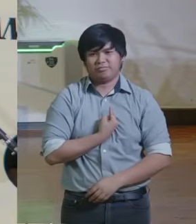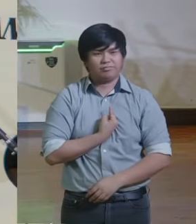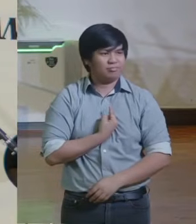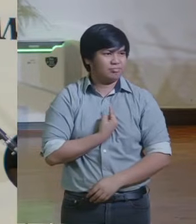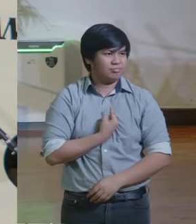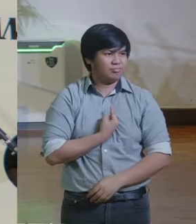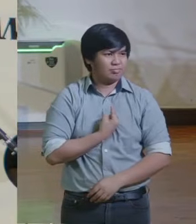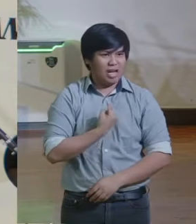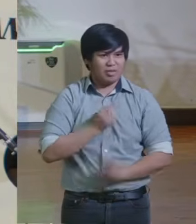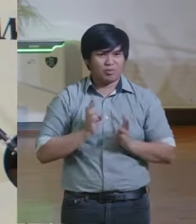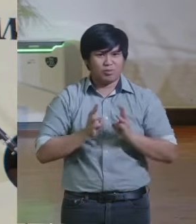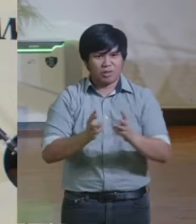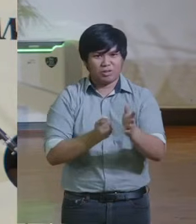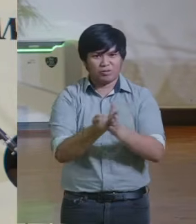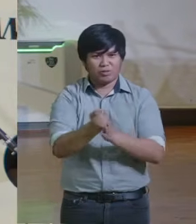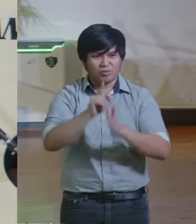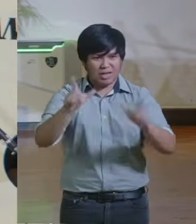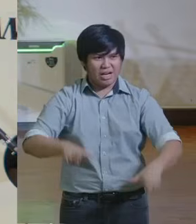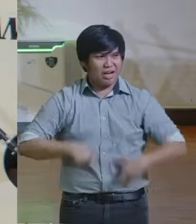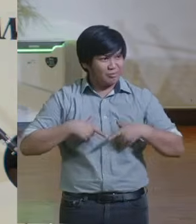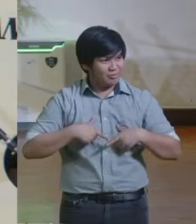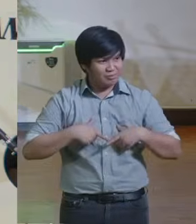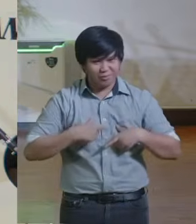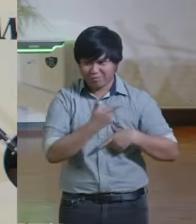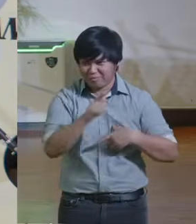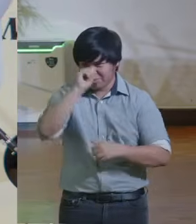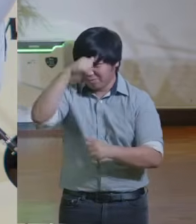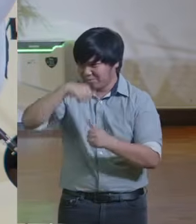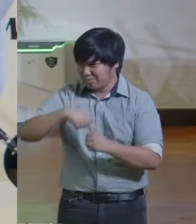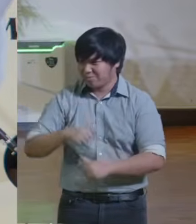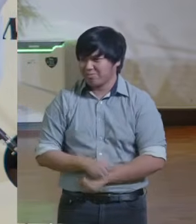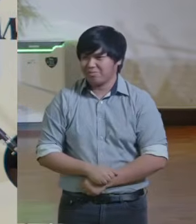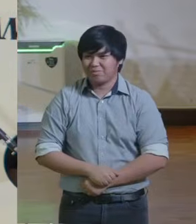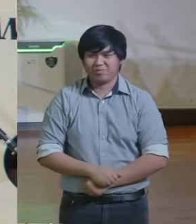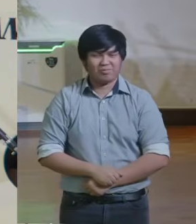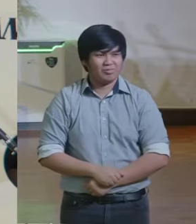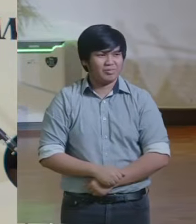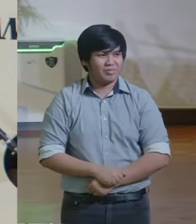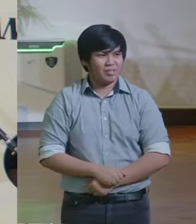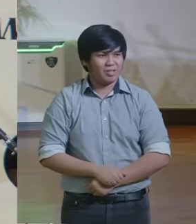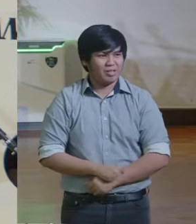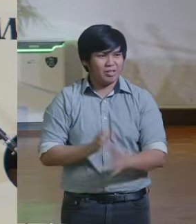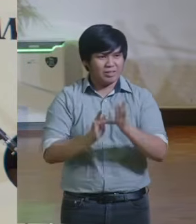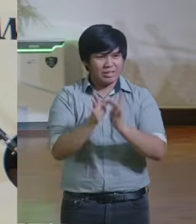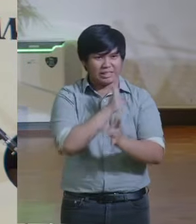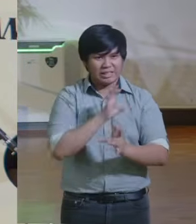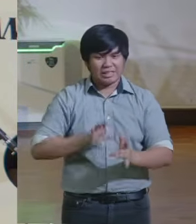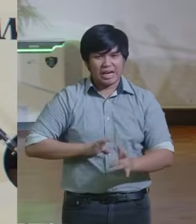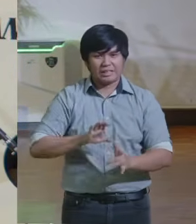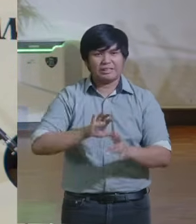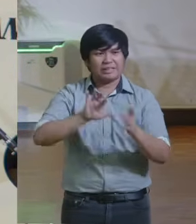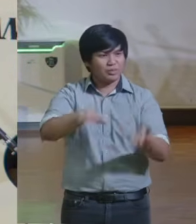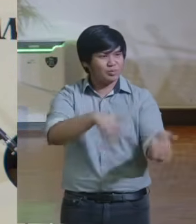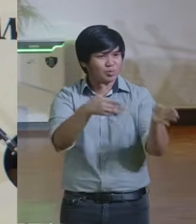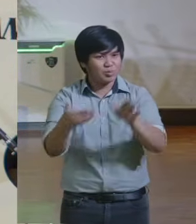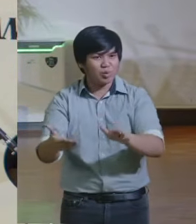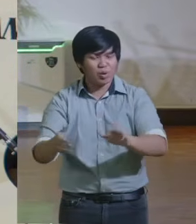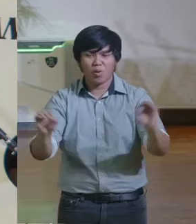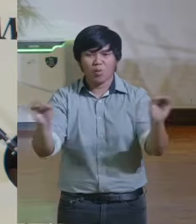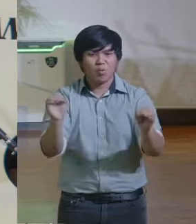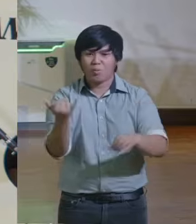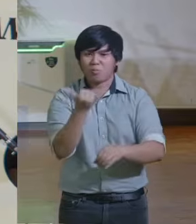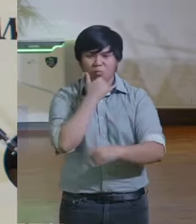Ang kanyang ganap na buhay at ang kanyang walang salang pagkamatay